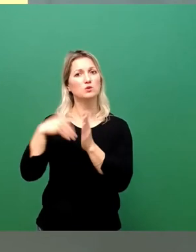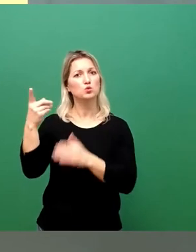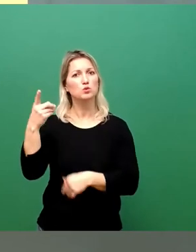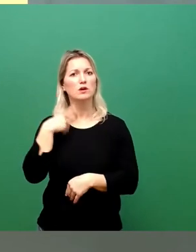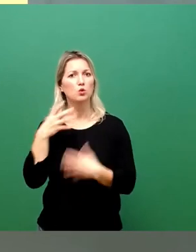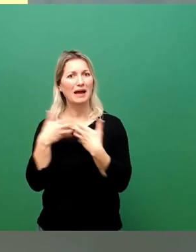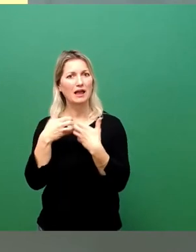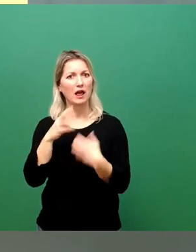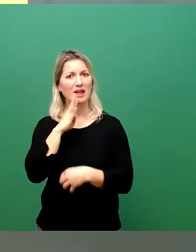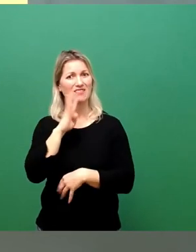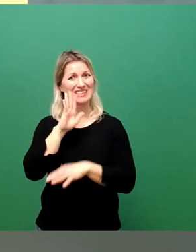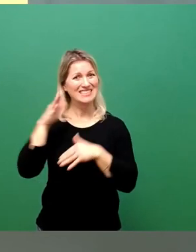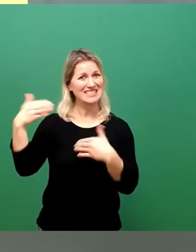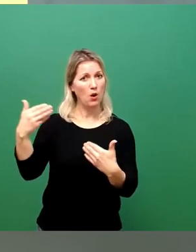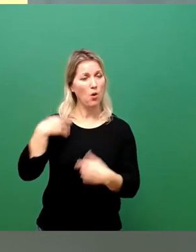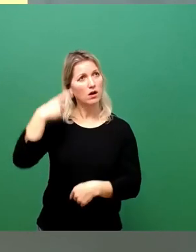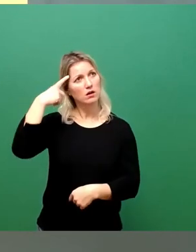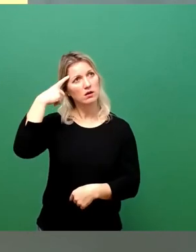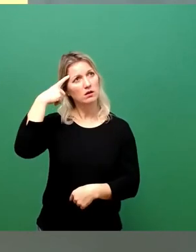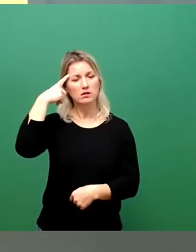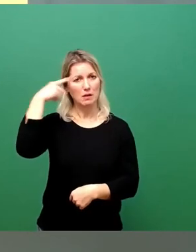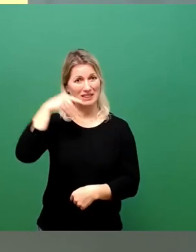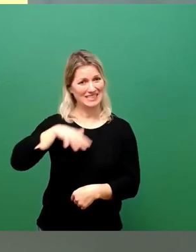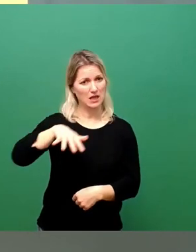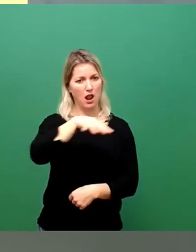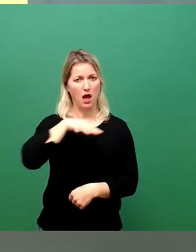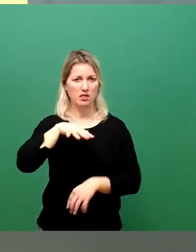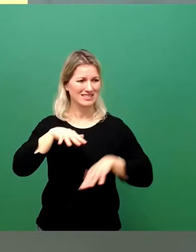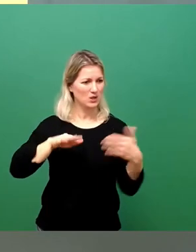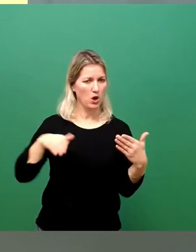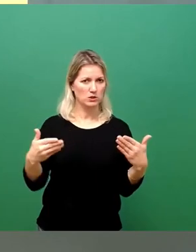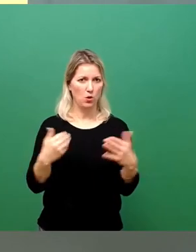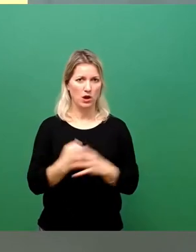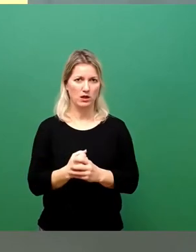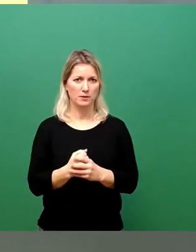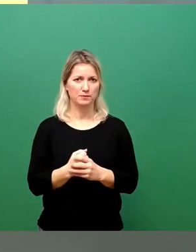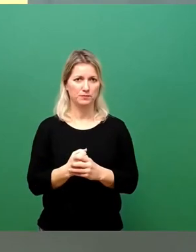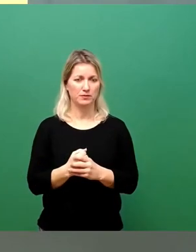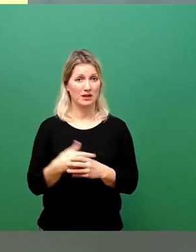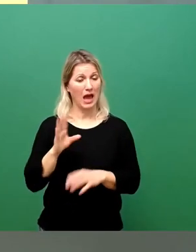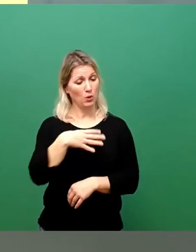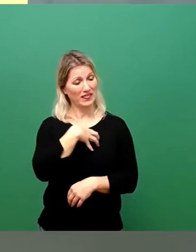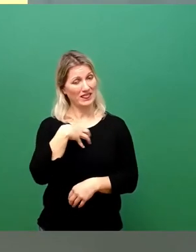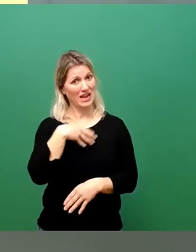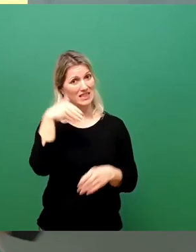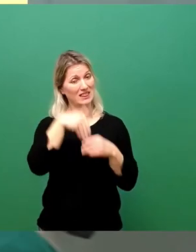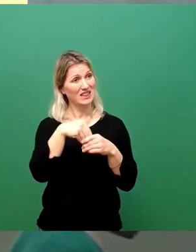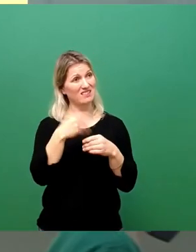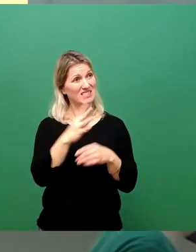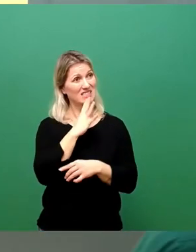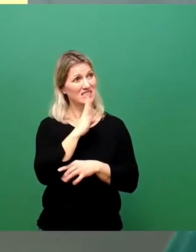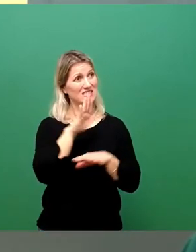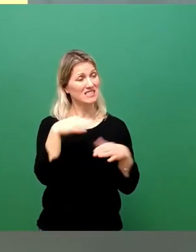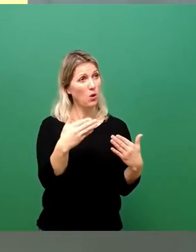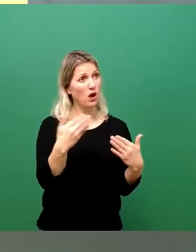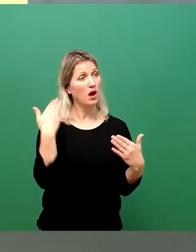kann ich nicht ausblenden. Dass ich dem Dresden-Gewichse nicht zustimme und der Umgang mit dem 13. Februar sicher vieles ist, aber